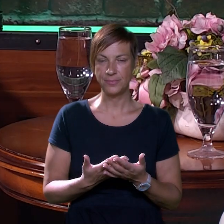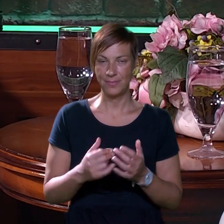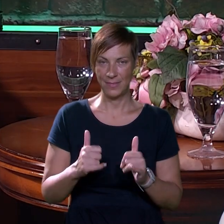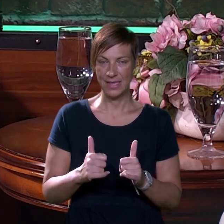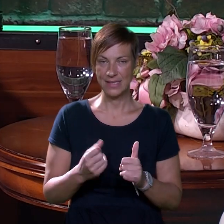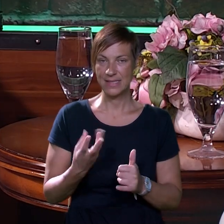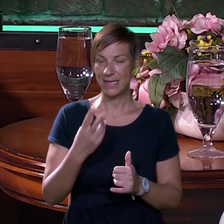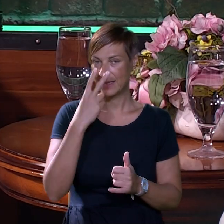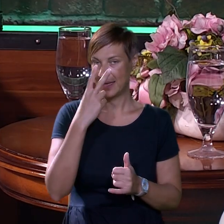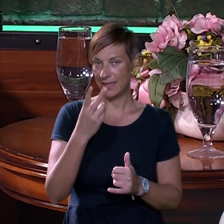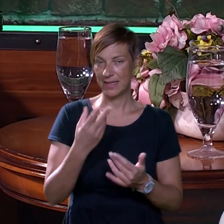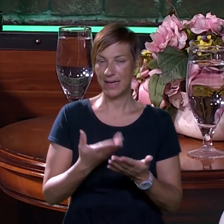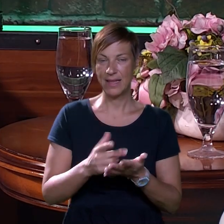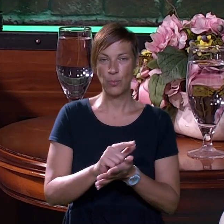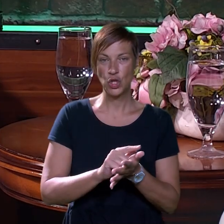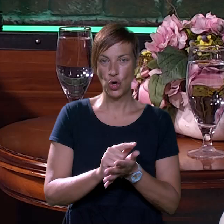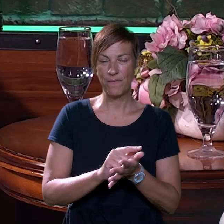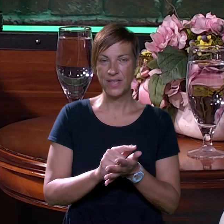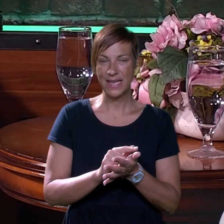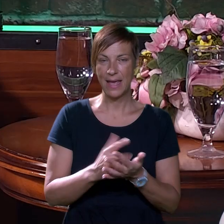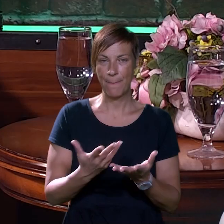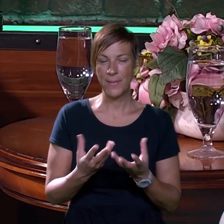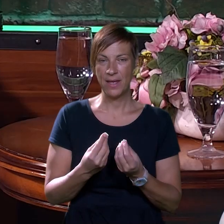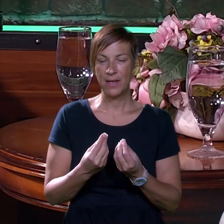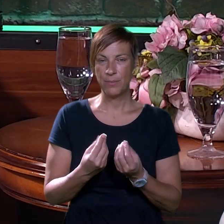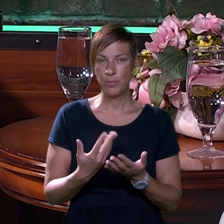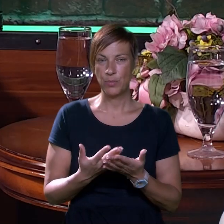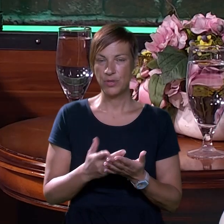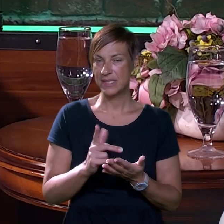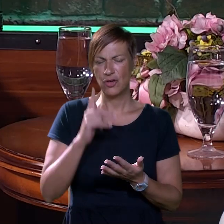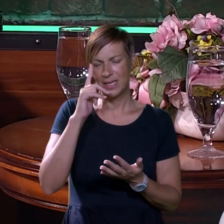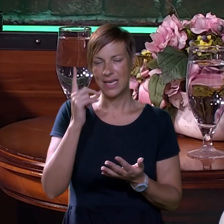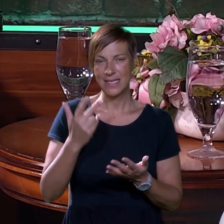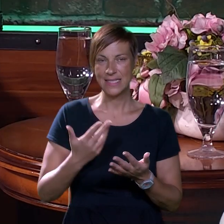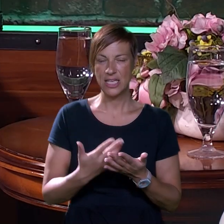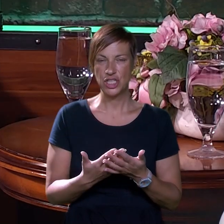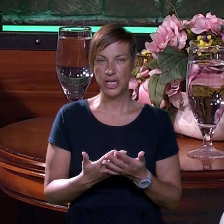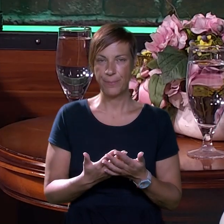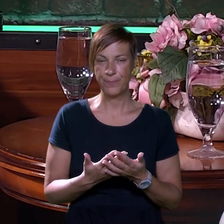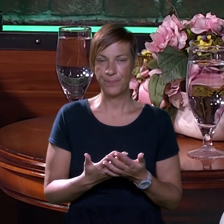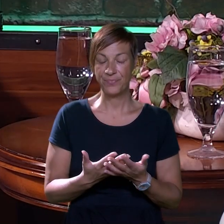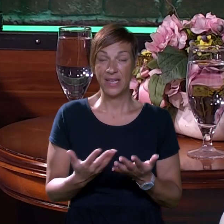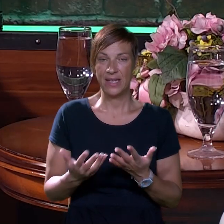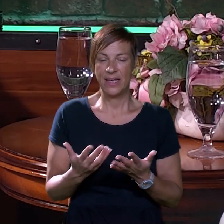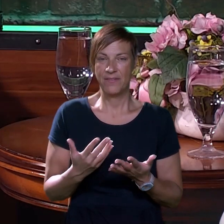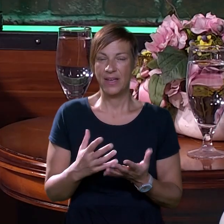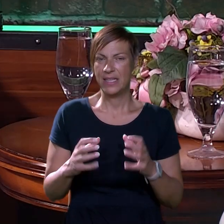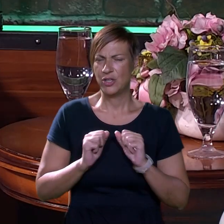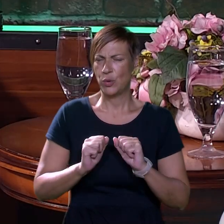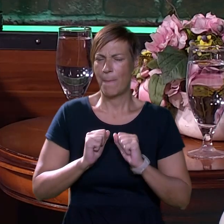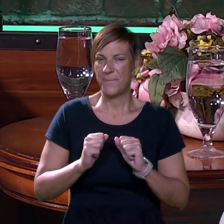sada kad gledam na taj period, puno se toga čak i ne sjećam. Valjda je to